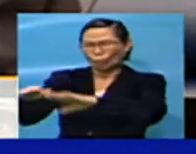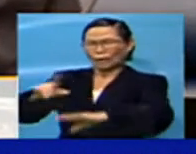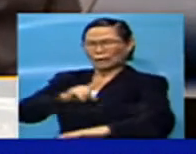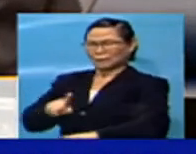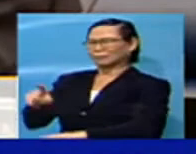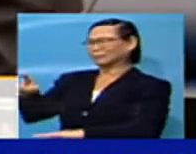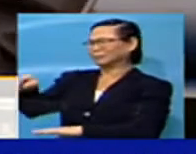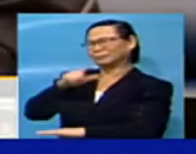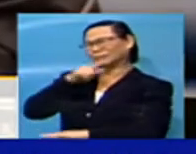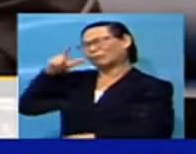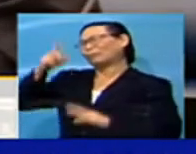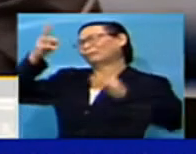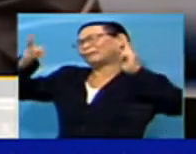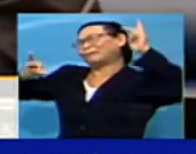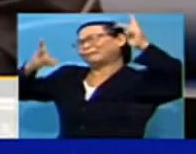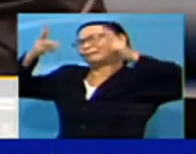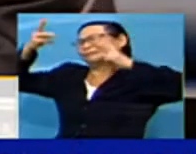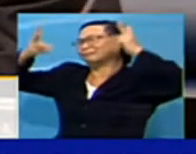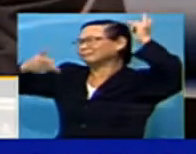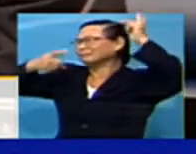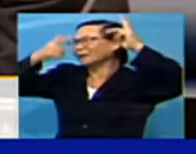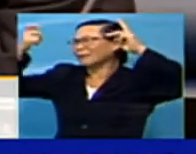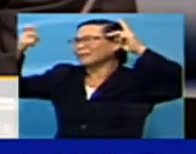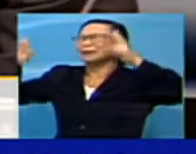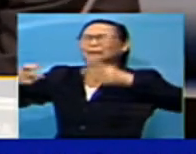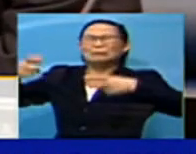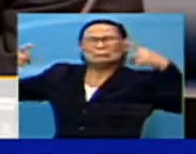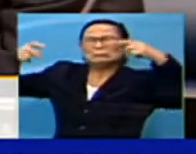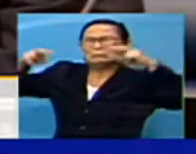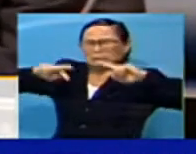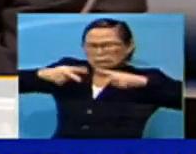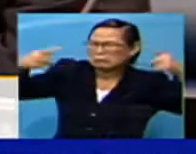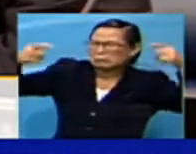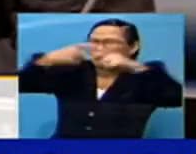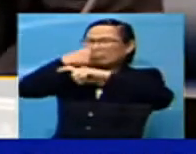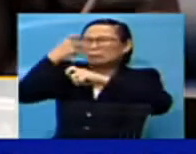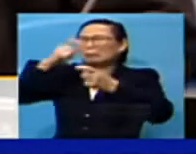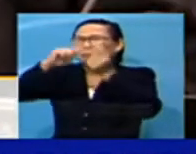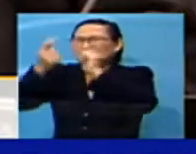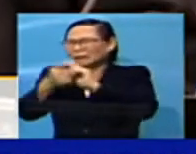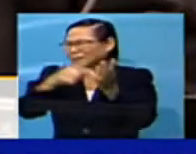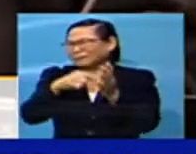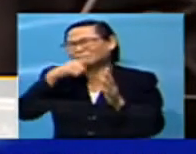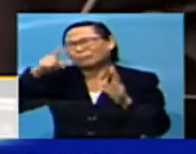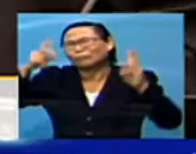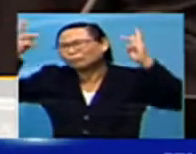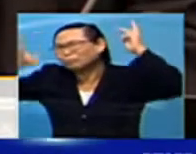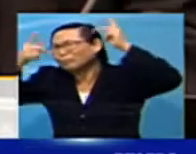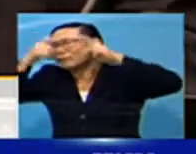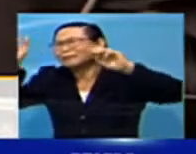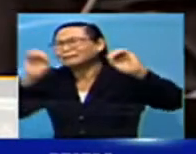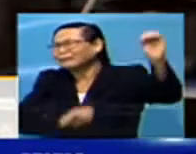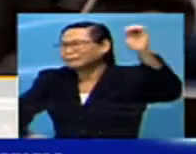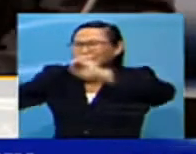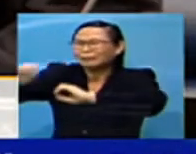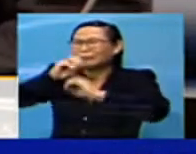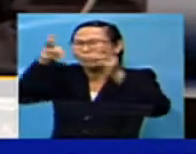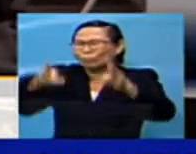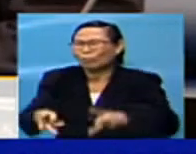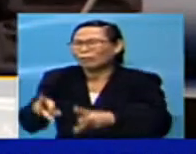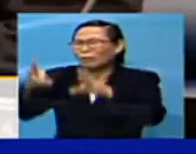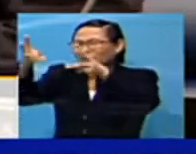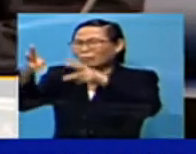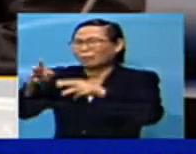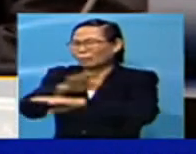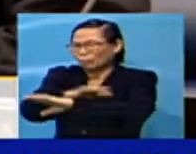tidak perlu berasa bimbang akan implikasi cadangan pindaan ini kerana tiada seorang warga bukan Islam